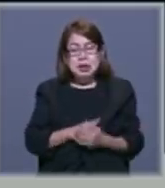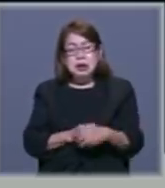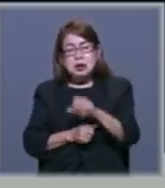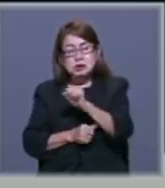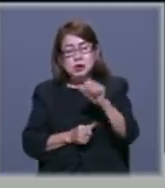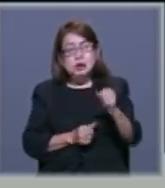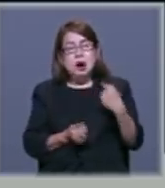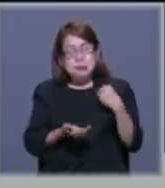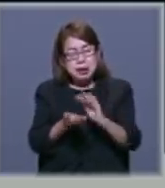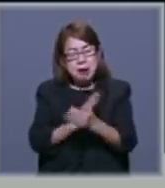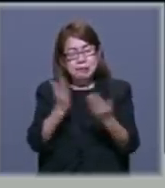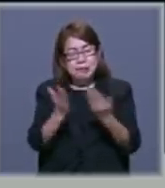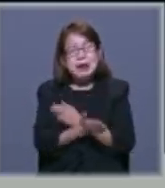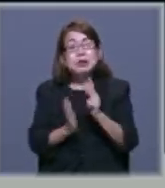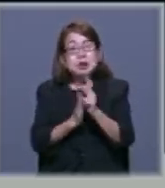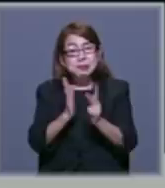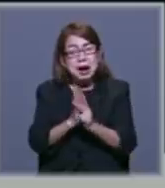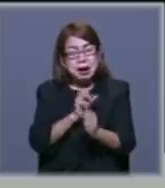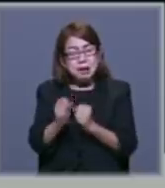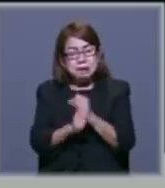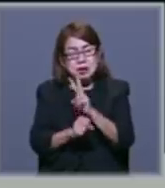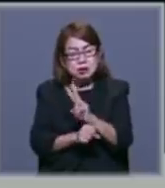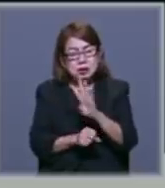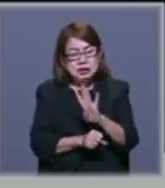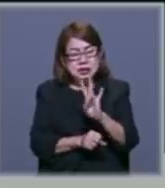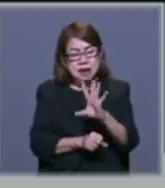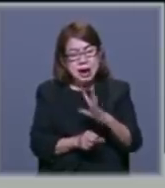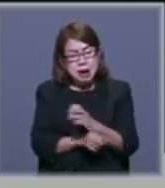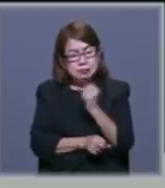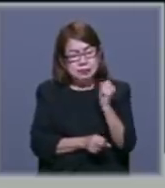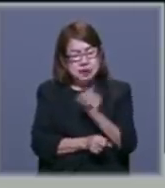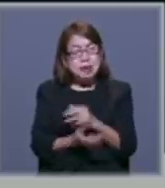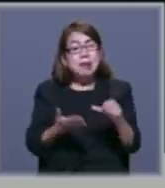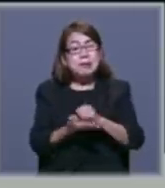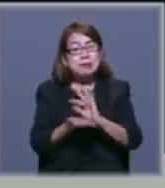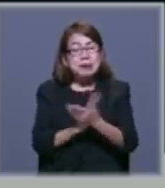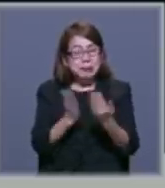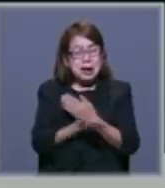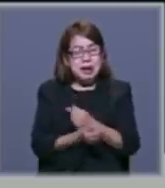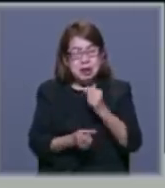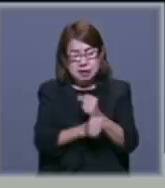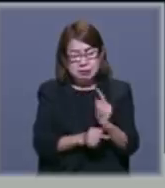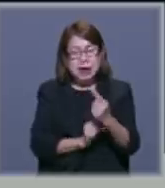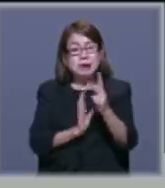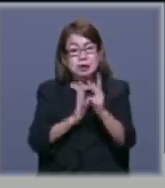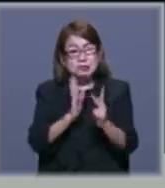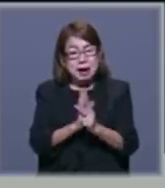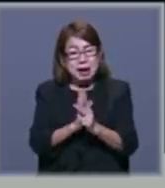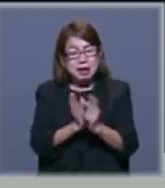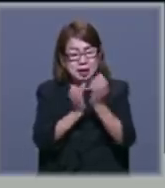าจักรสยามพุทธศักราช2475ทั้งฉบับอันนำมาสู่การจัดทำร่างรัฐธรรมนูญแห่งราชอาณาจักรไทยพุทธศัก